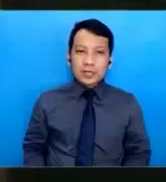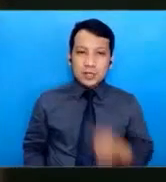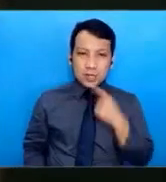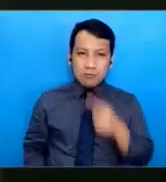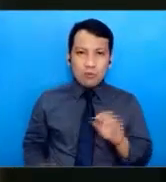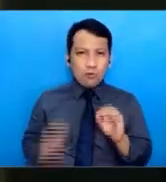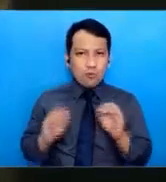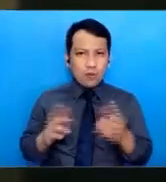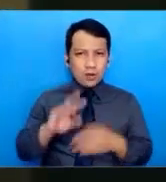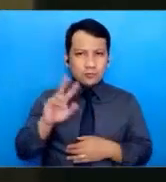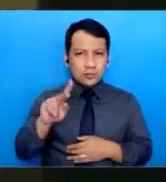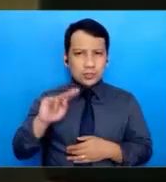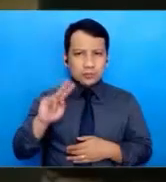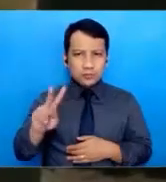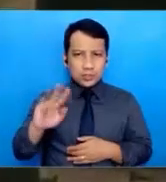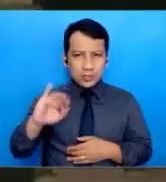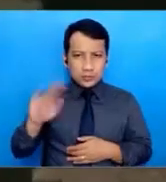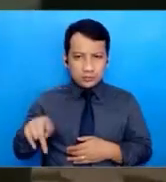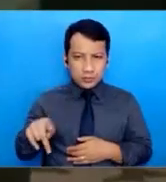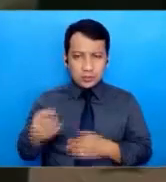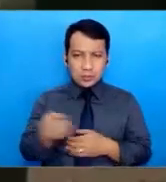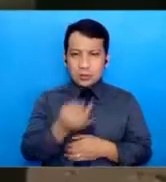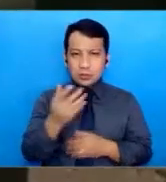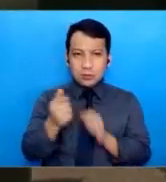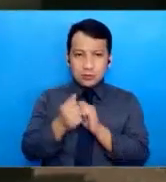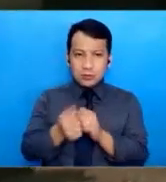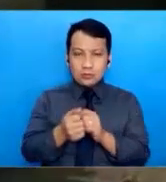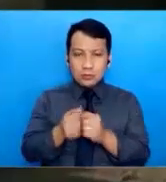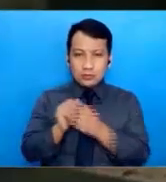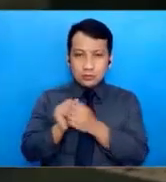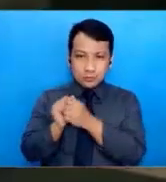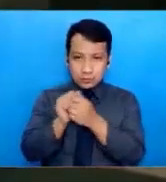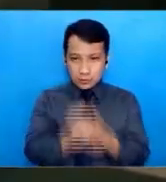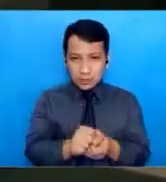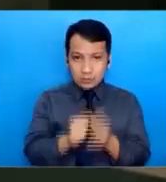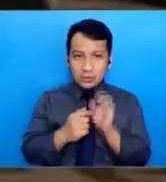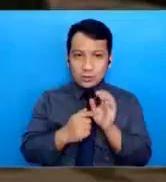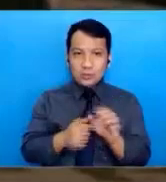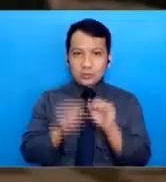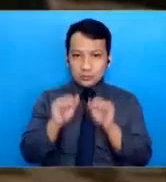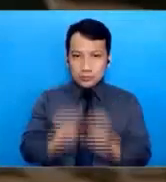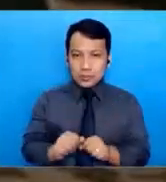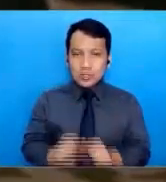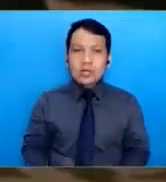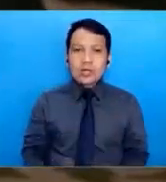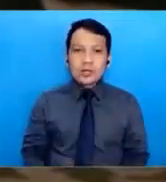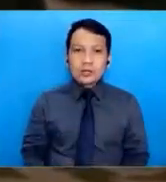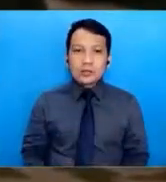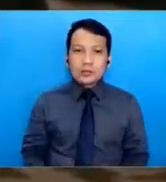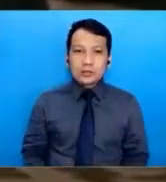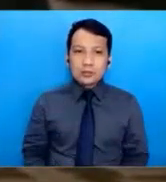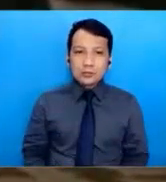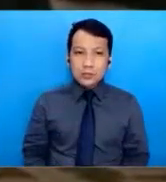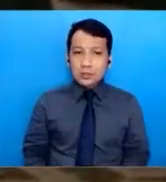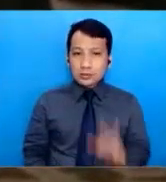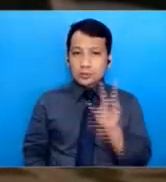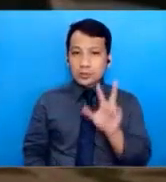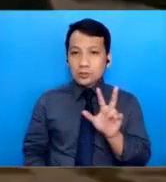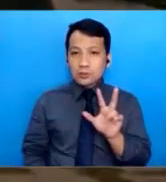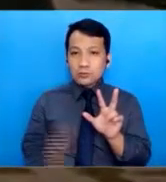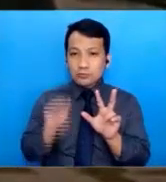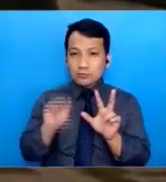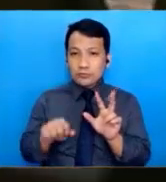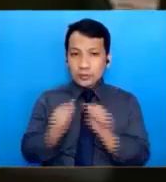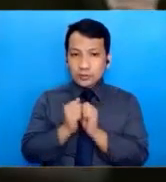VIP treatment sa bilang ng mga companion na pwedeng isama ng mga kandidato. Hanggang tatlo lang ang pwedeng sumama sa